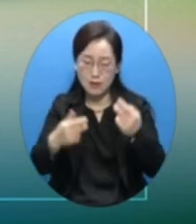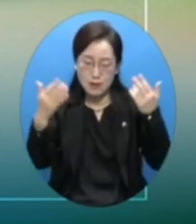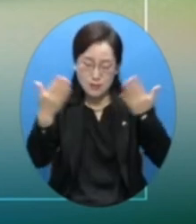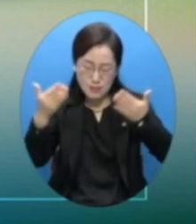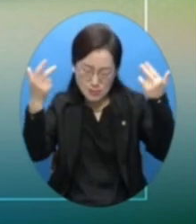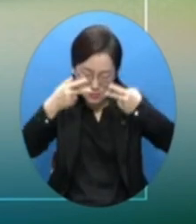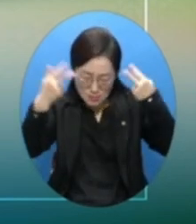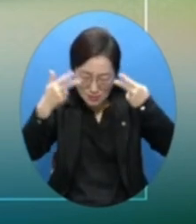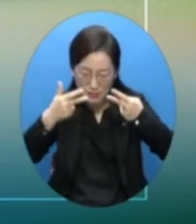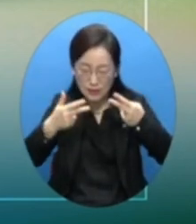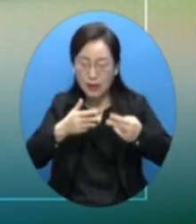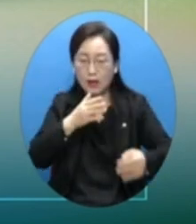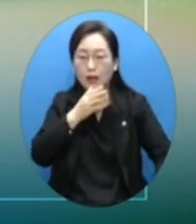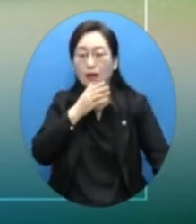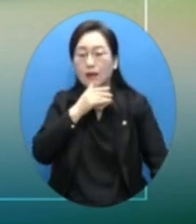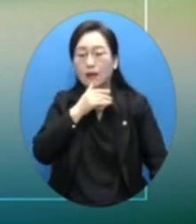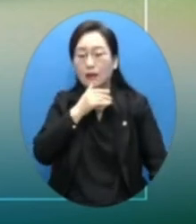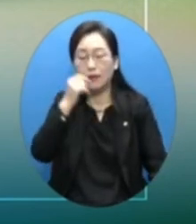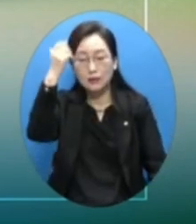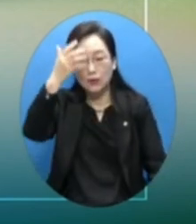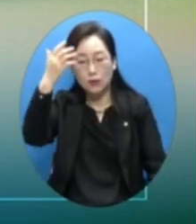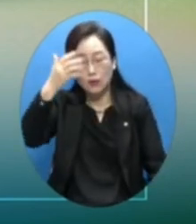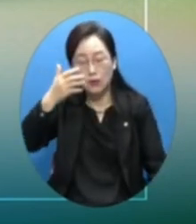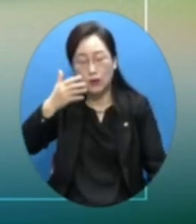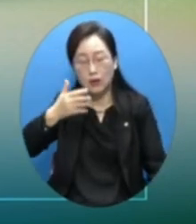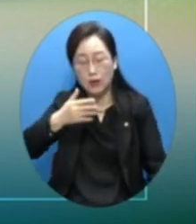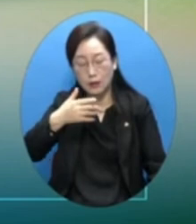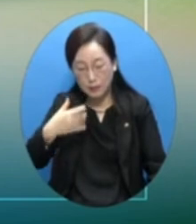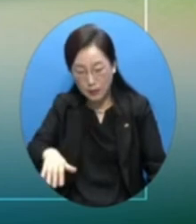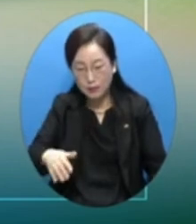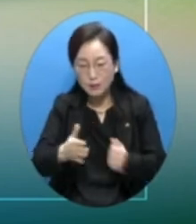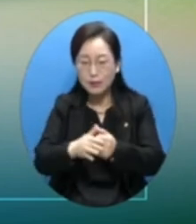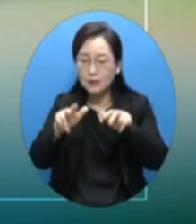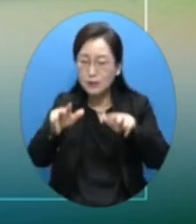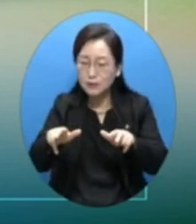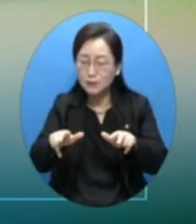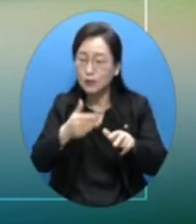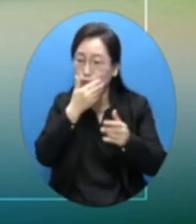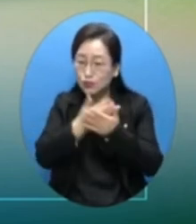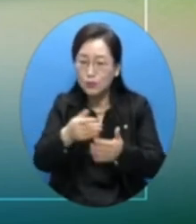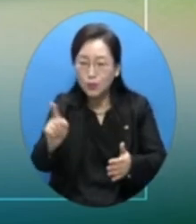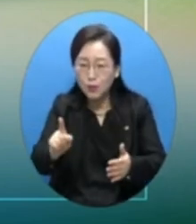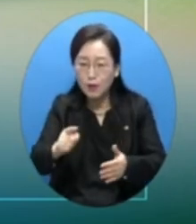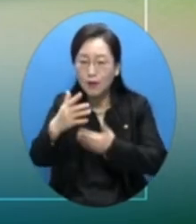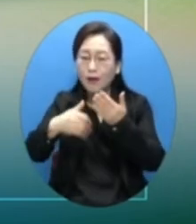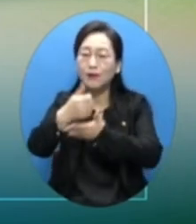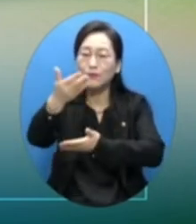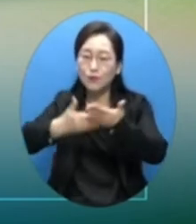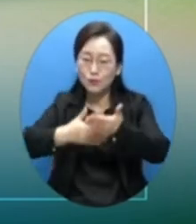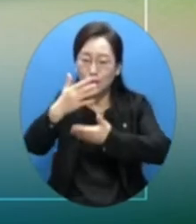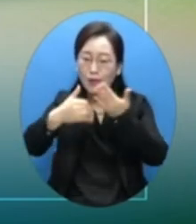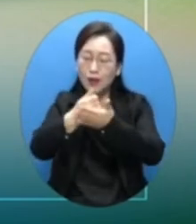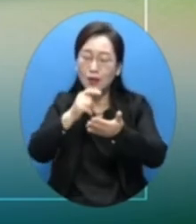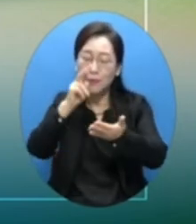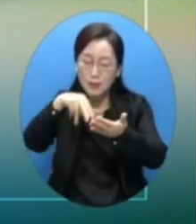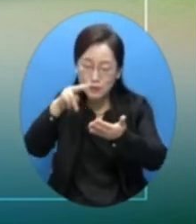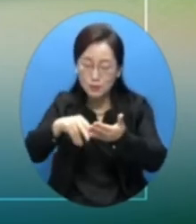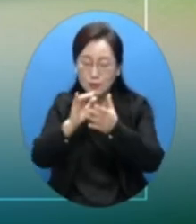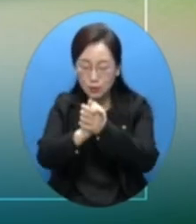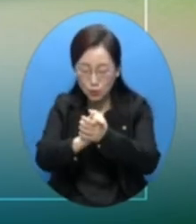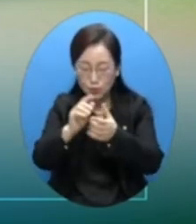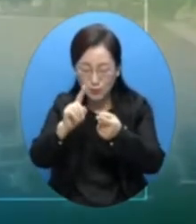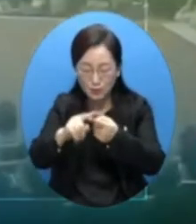겁니다 영적 부딪힘을 겪고 이제는 가장 중요한 것을 하나님과 교제요 말씀 묵상하며 기대한 것을 잊지